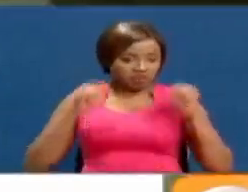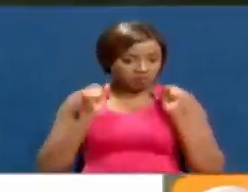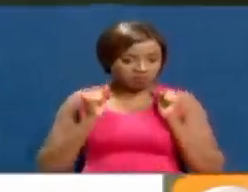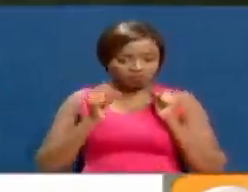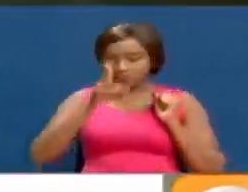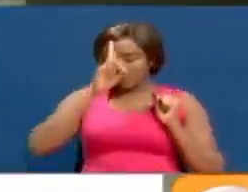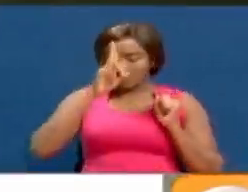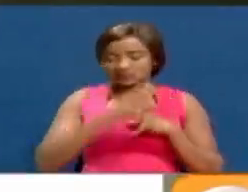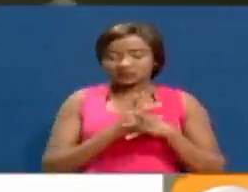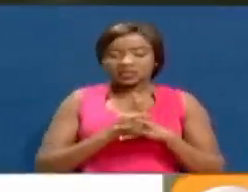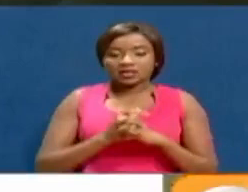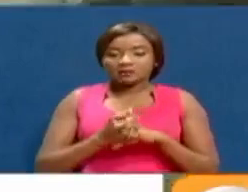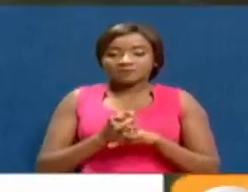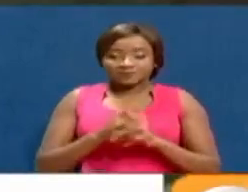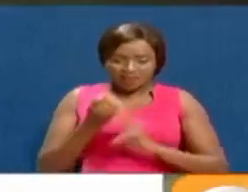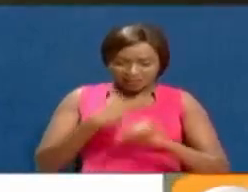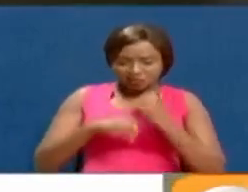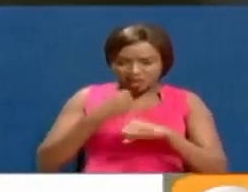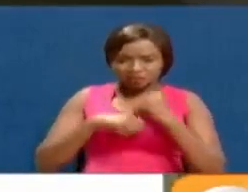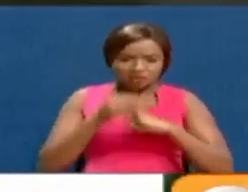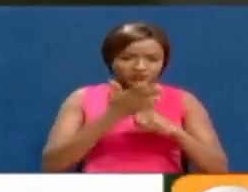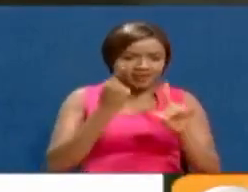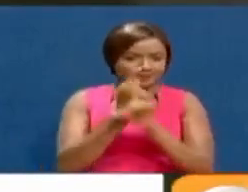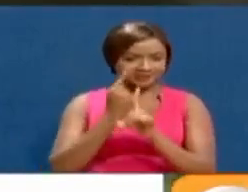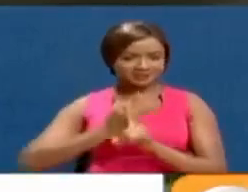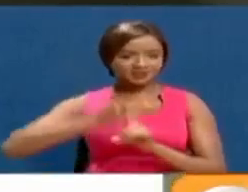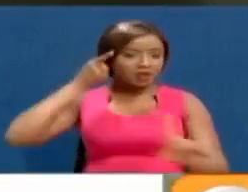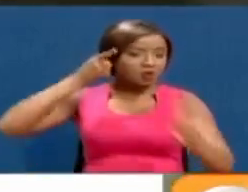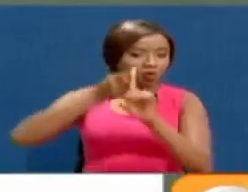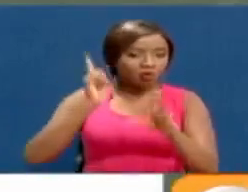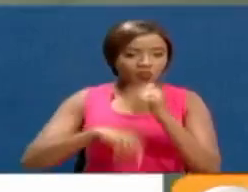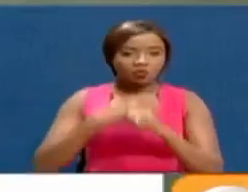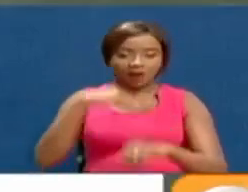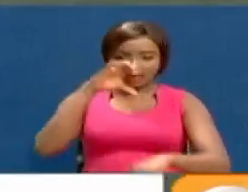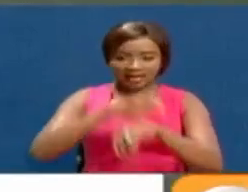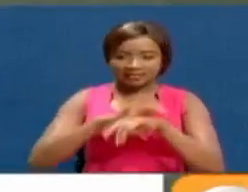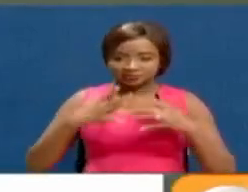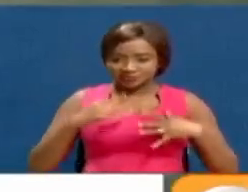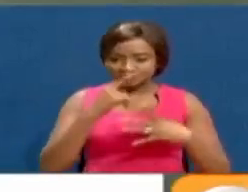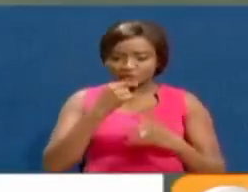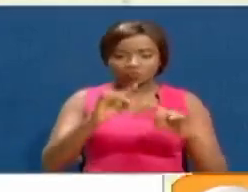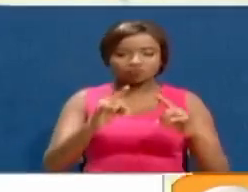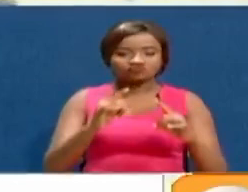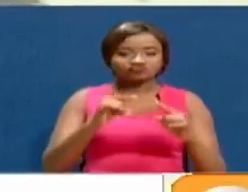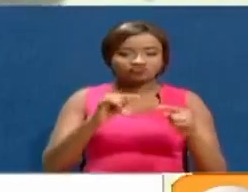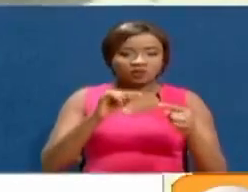Natembea, operesheni kali inaendelea katika eneo la Kapedo kuwasaka wahalifu walioshambulia eneo